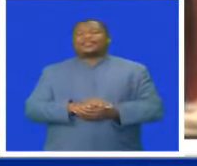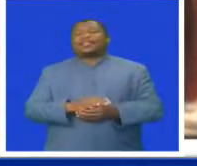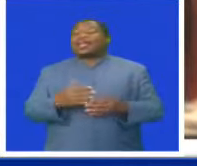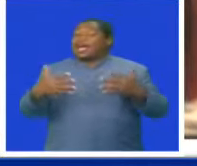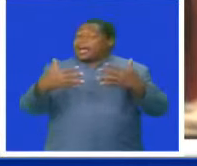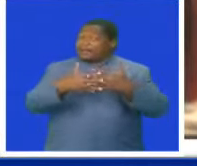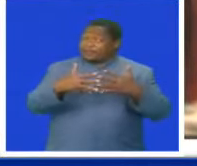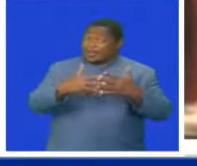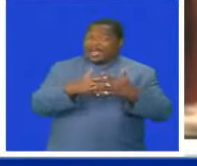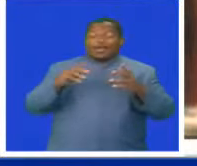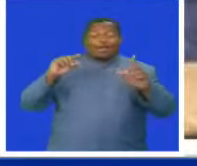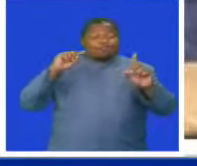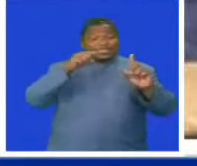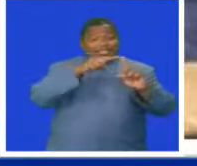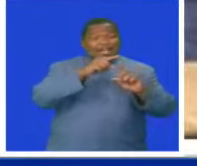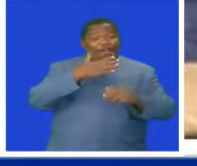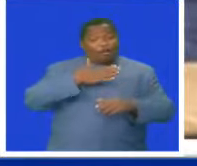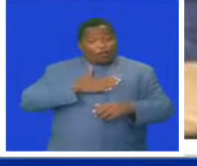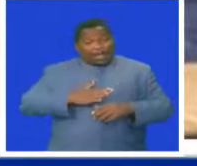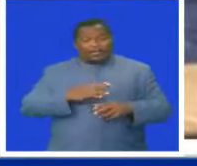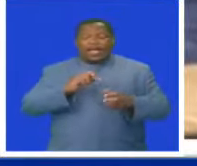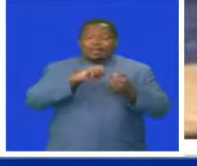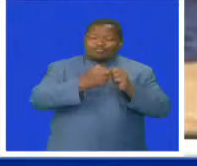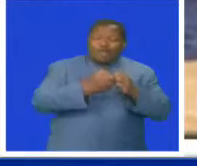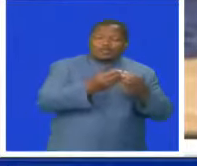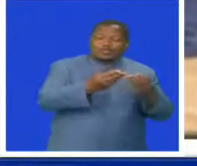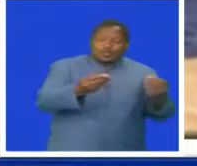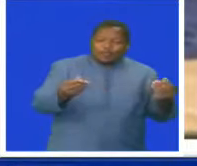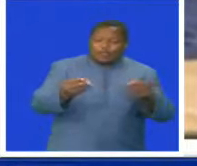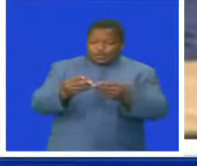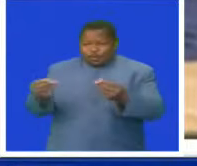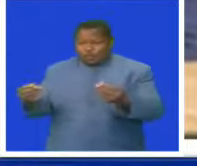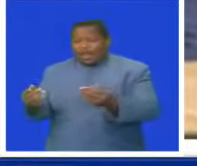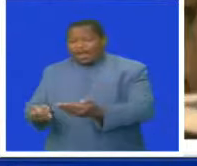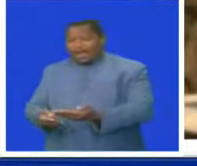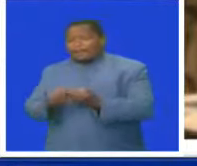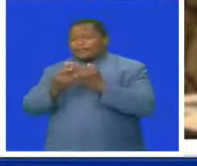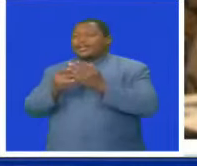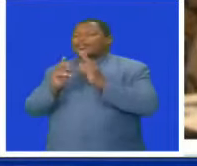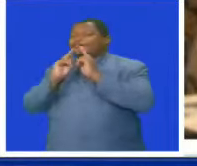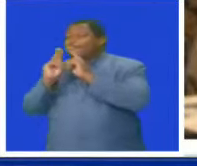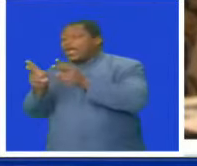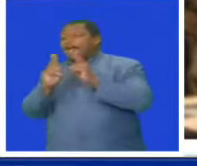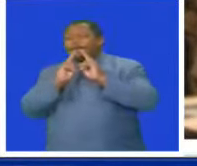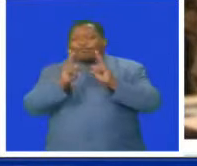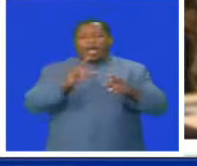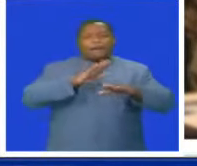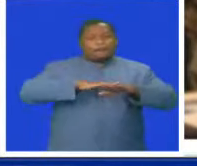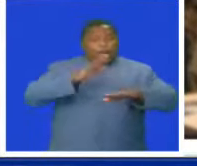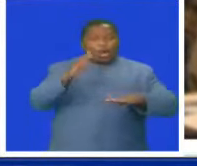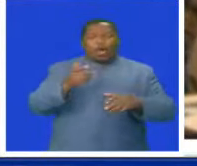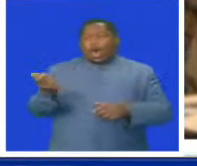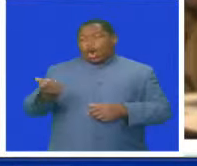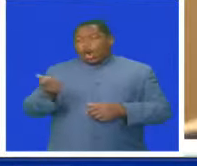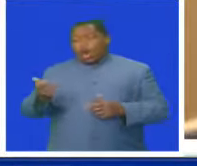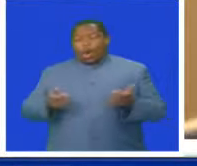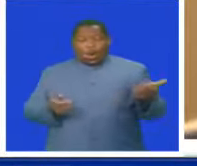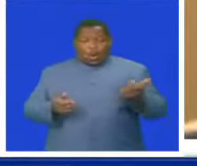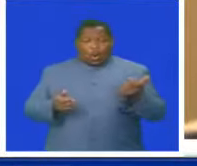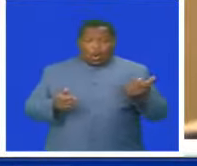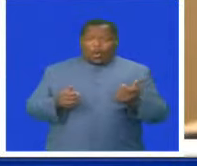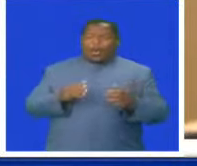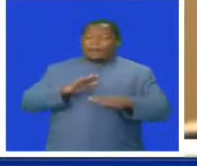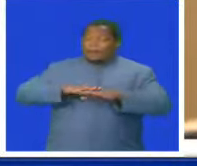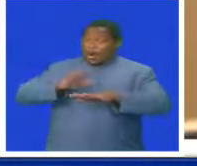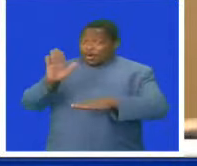tekuvakasha lapha eveni. Imvuna tekuvakasha netemvelo Moses Vilakati icele leli bandla ukuthi lide nemasu